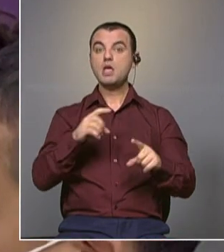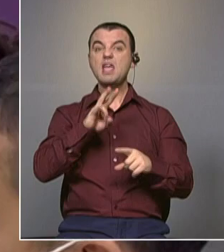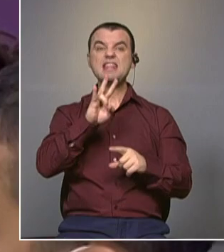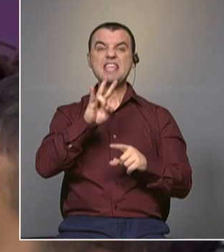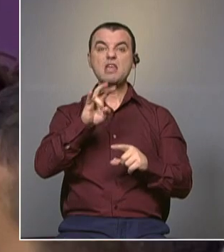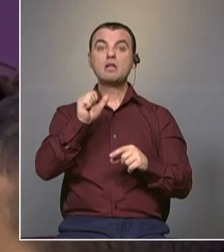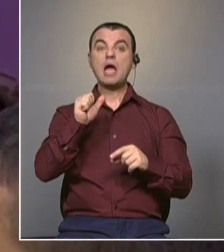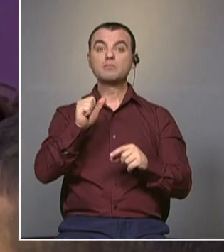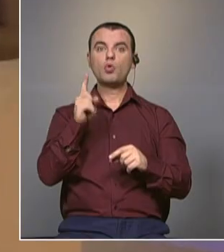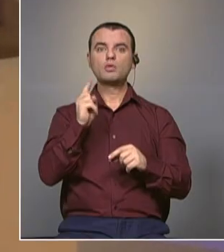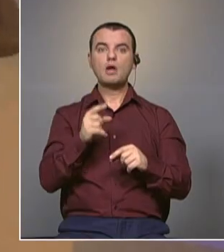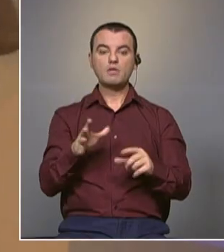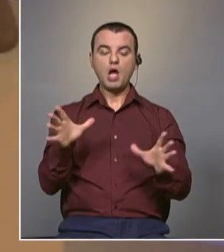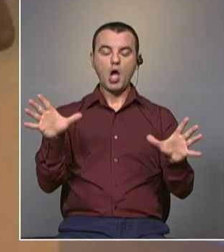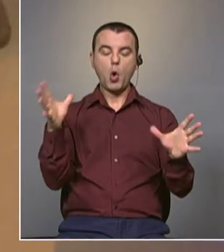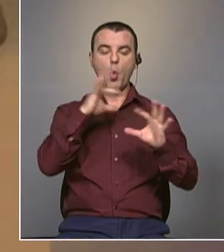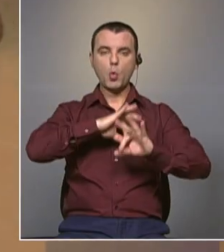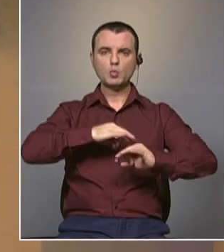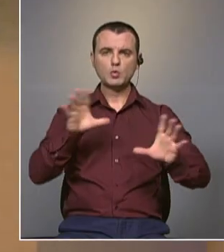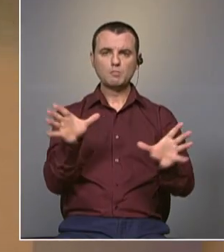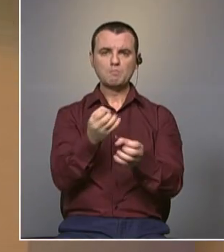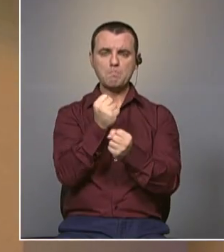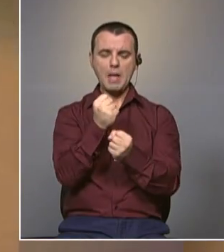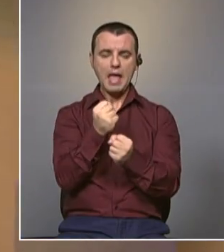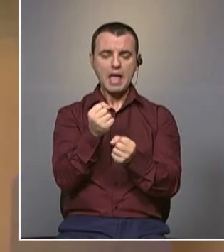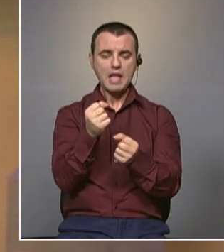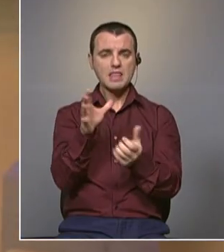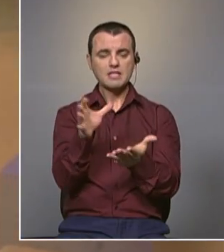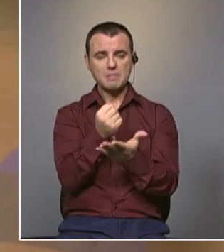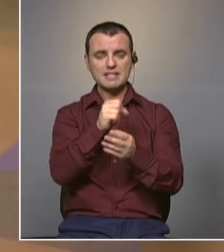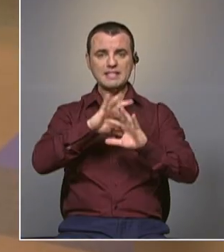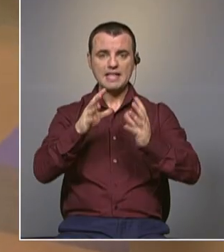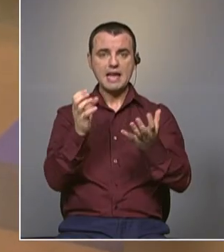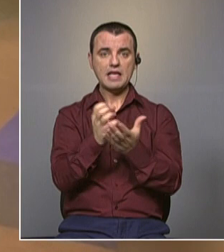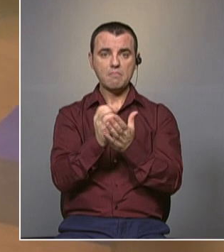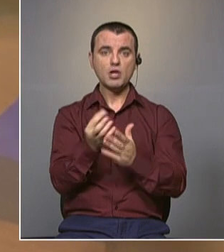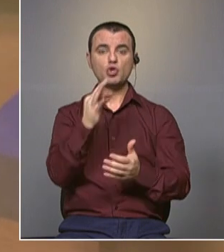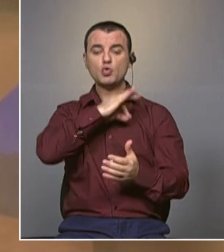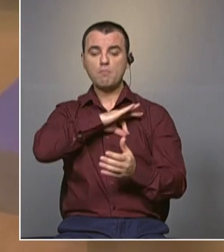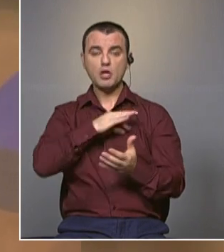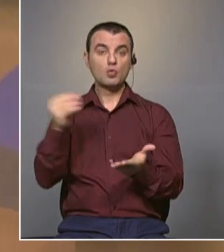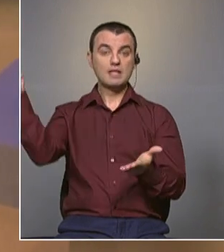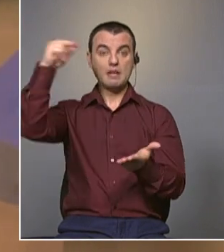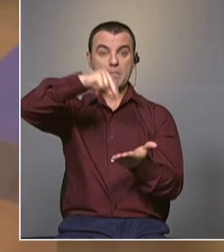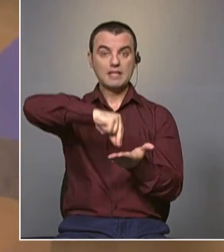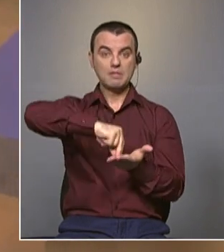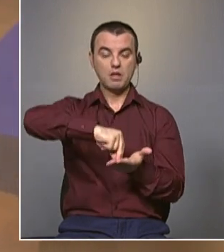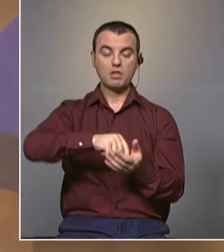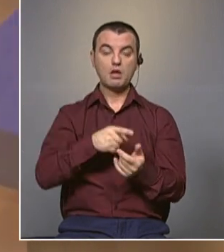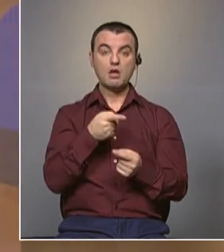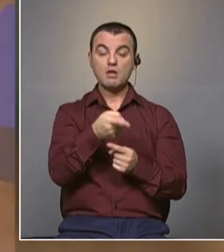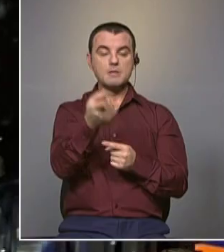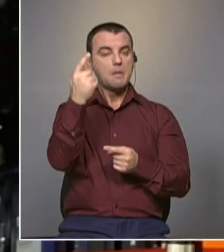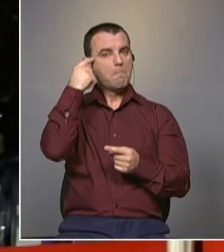я овладее, за да се приземят успешно, тъй като това е възможно, но не са го предвидели